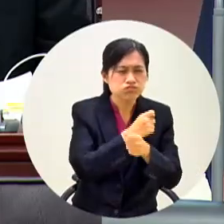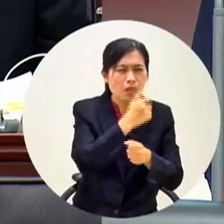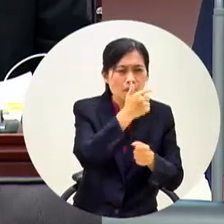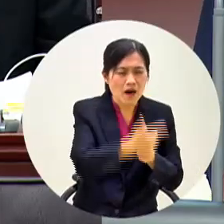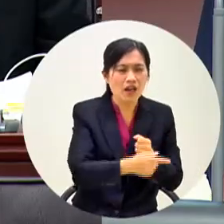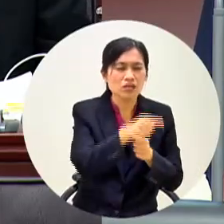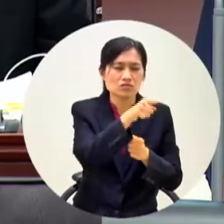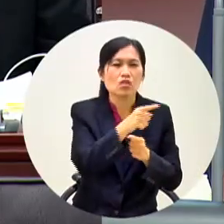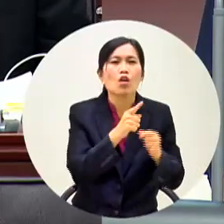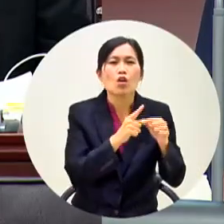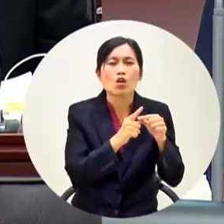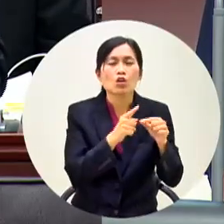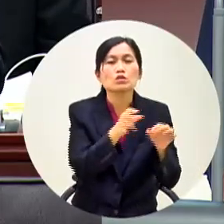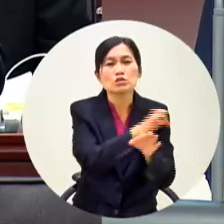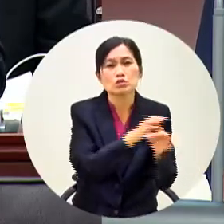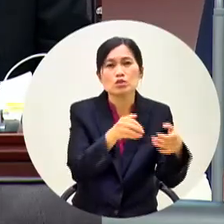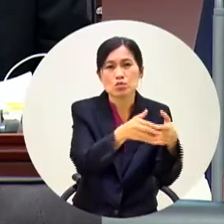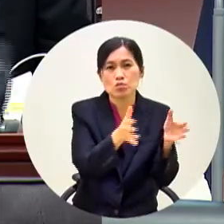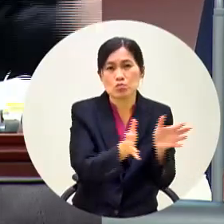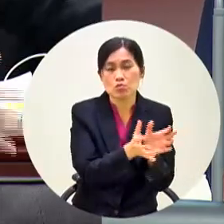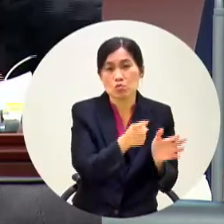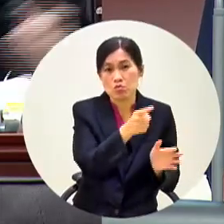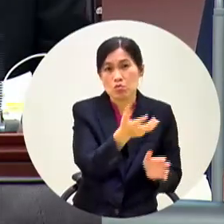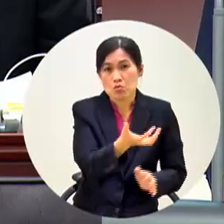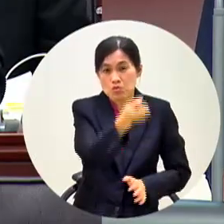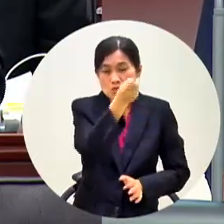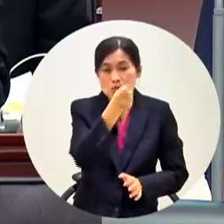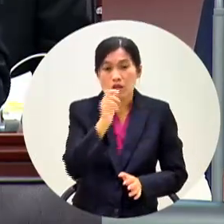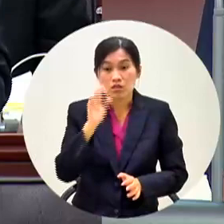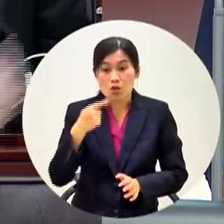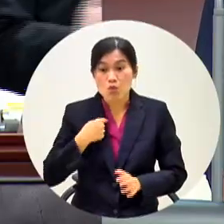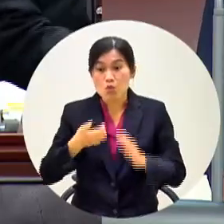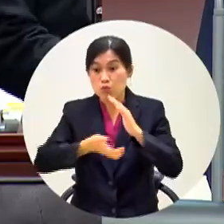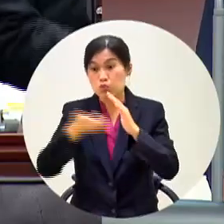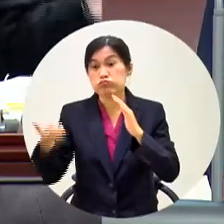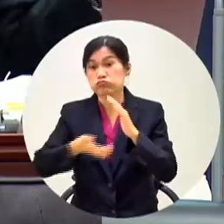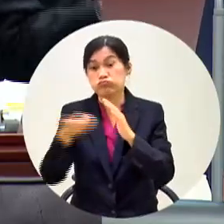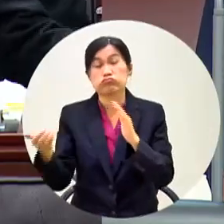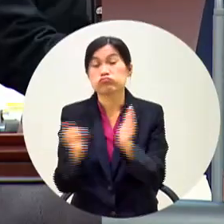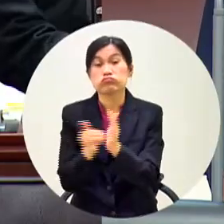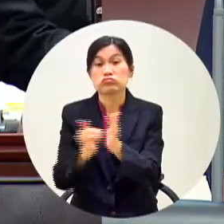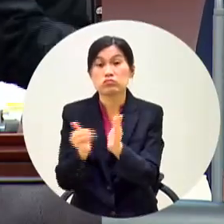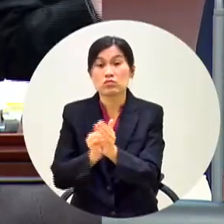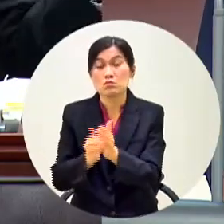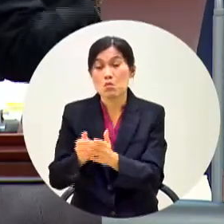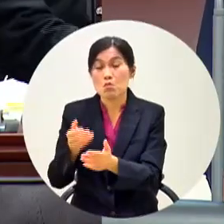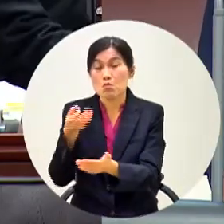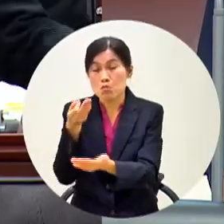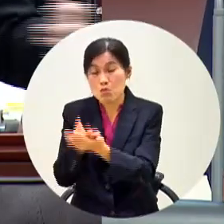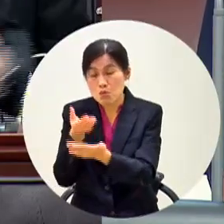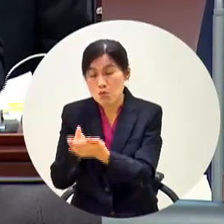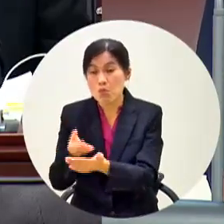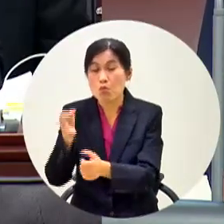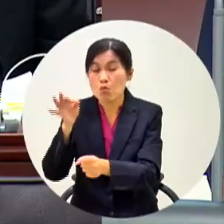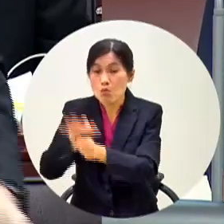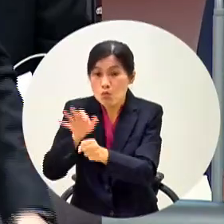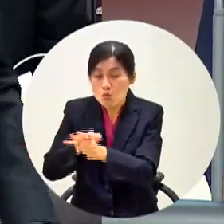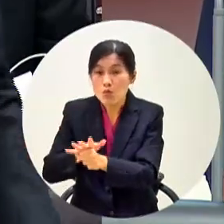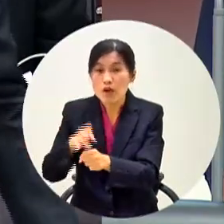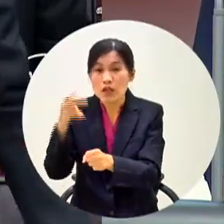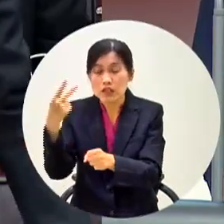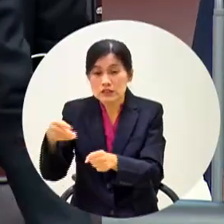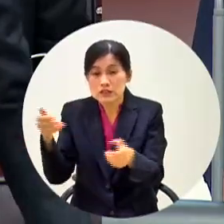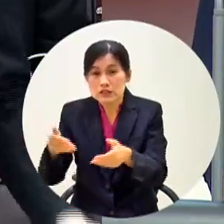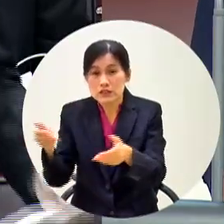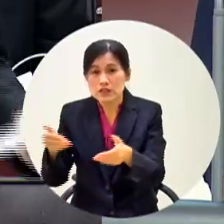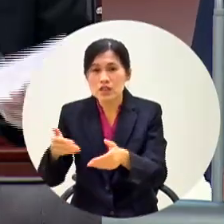机关，譬如说经济部，这个是他的权责嘛。但是我们迁村就迁走了嘛， okay. 那该补偿、该重建、该让我们提供更多的